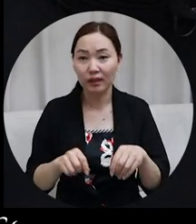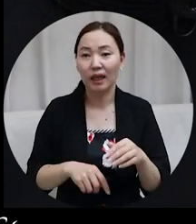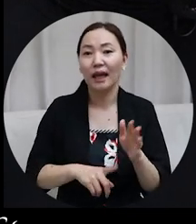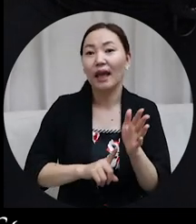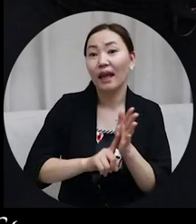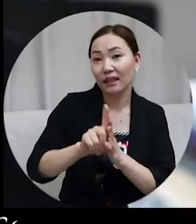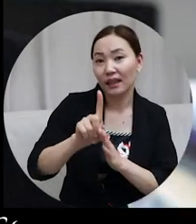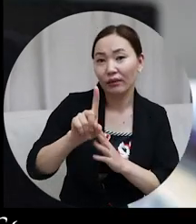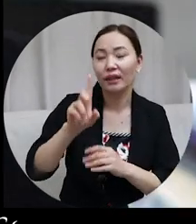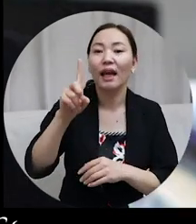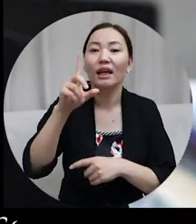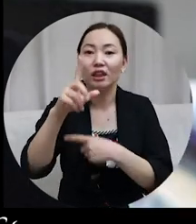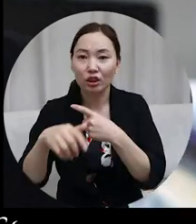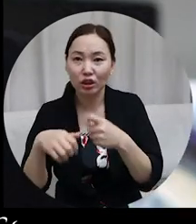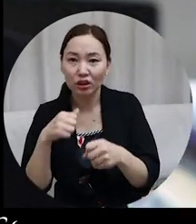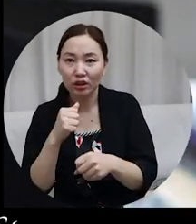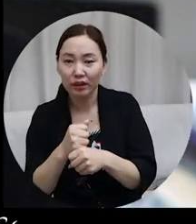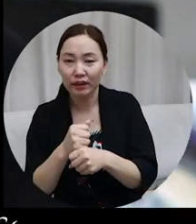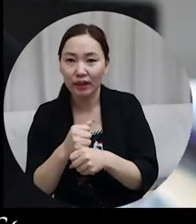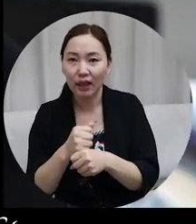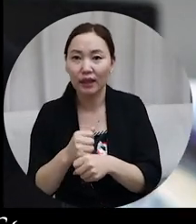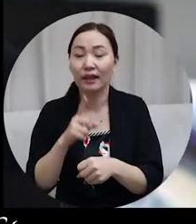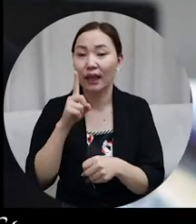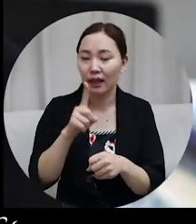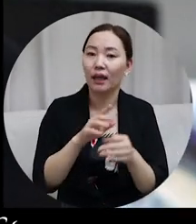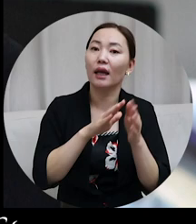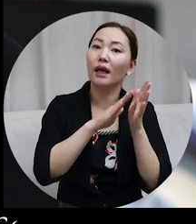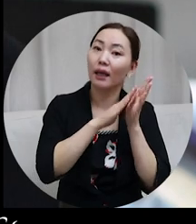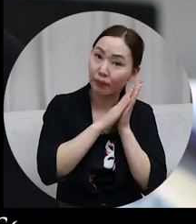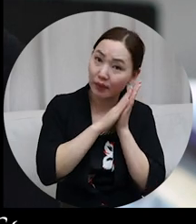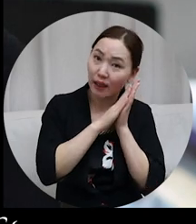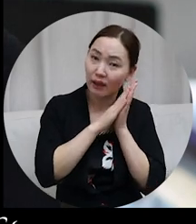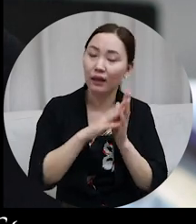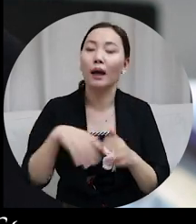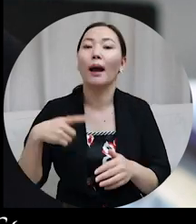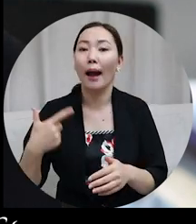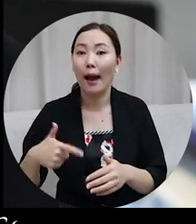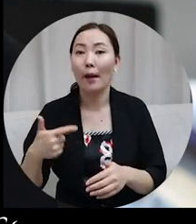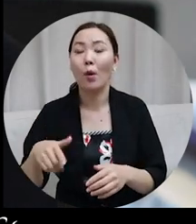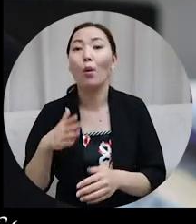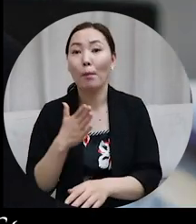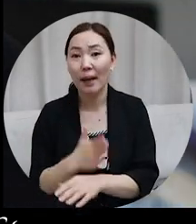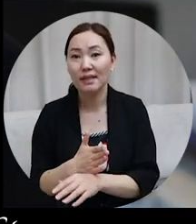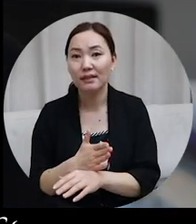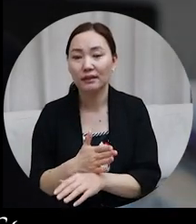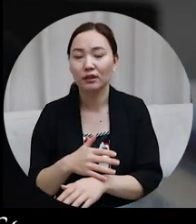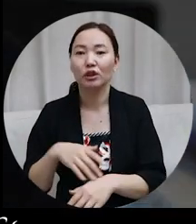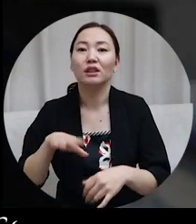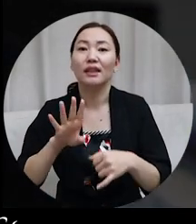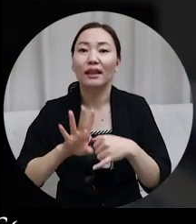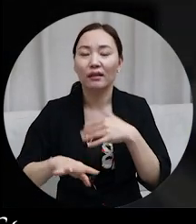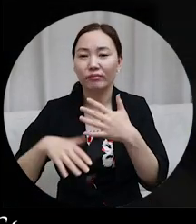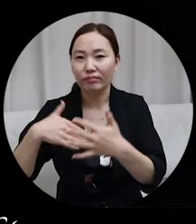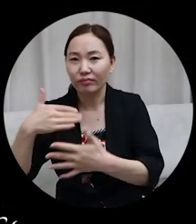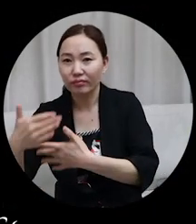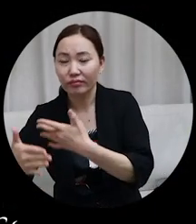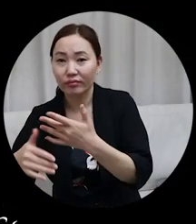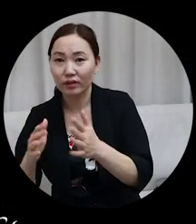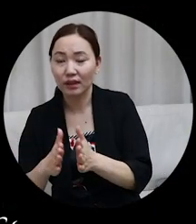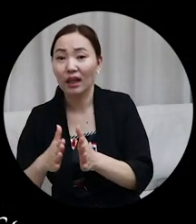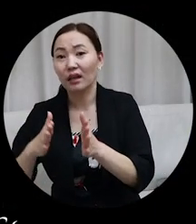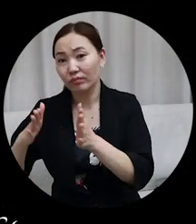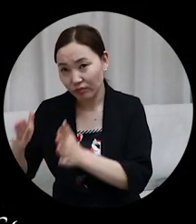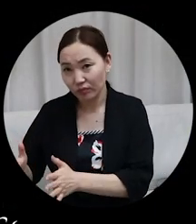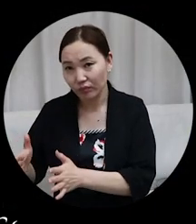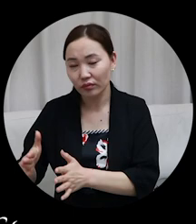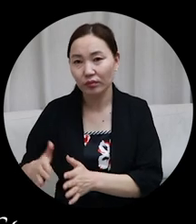эмнэлэгт үзүүлдэг. Эхэндээ бол яг хөжилтэнийг хөвтэд ойр зүрийн шилгөө болоод идэг гэсэн бол сүүл рүүгээ ингээд жил өнгөрөх тусам хүндрээд